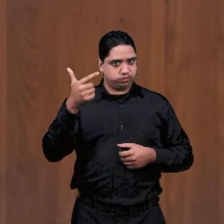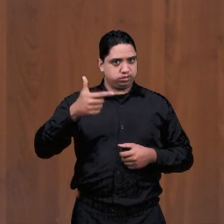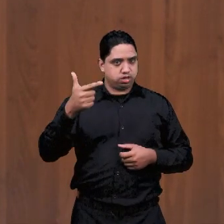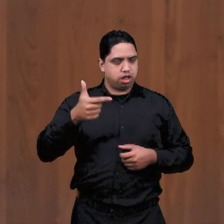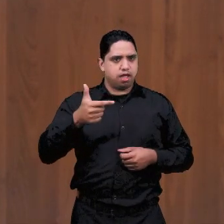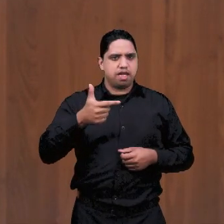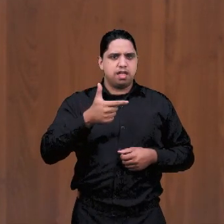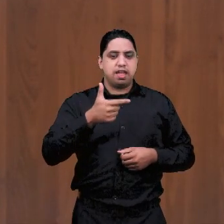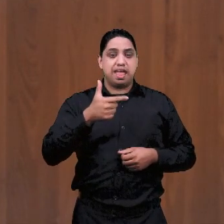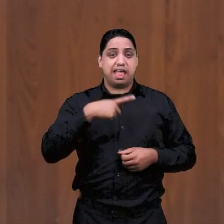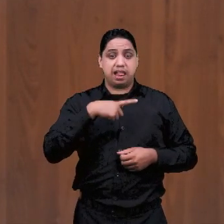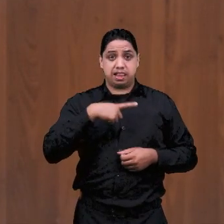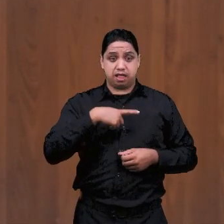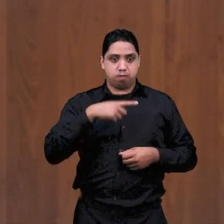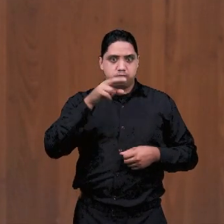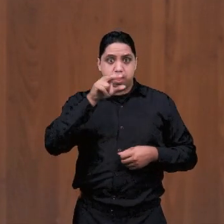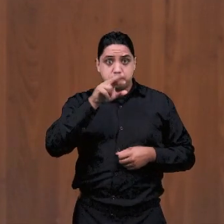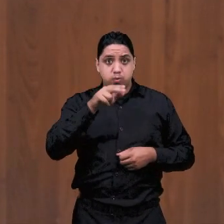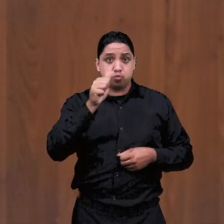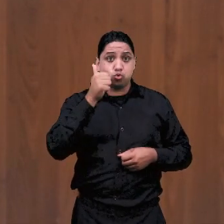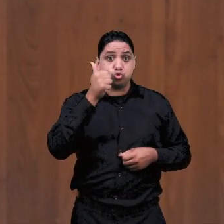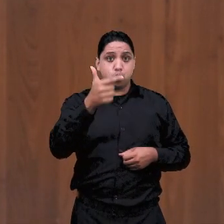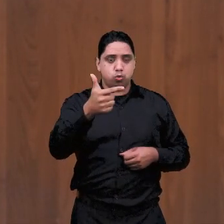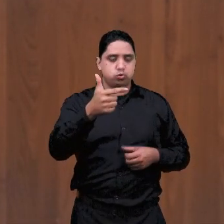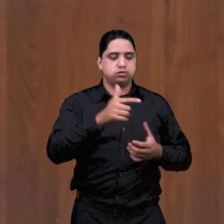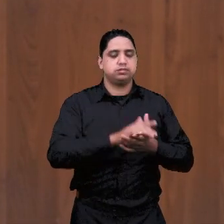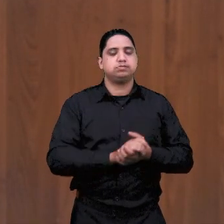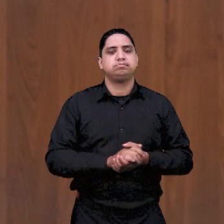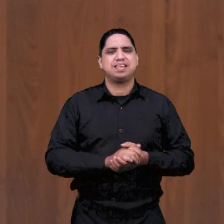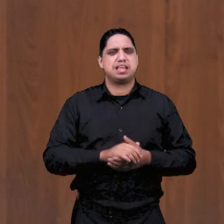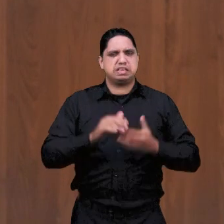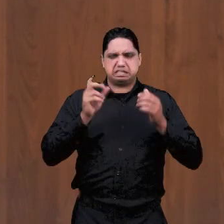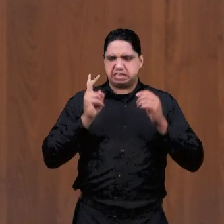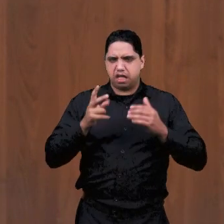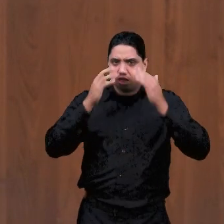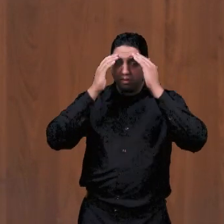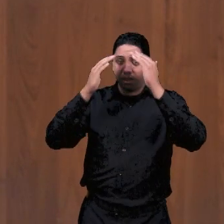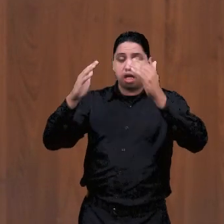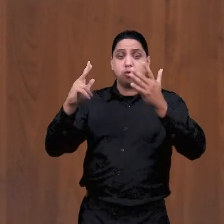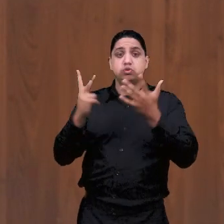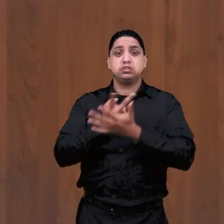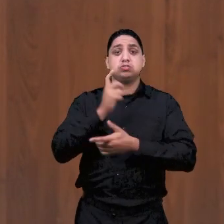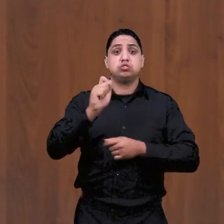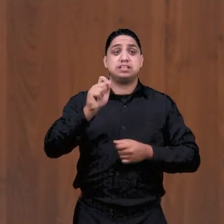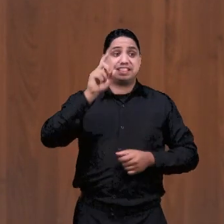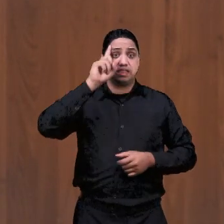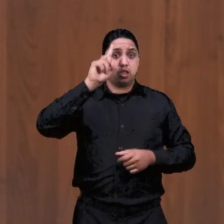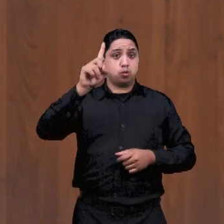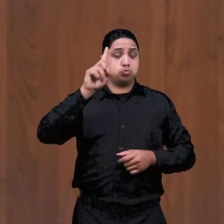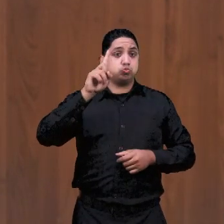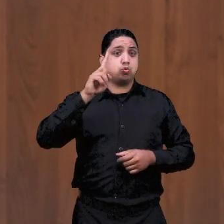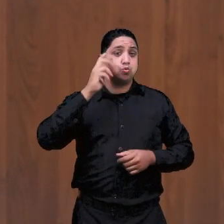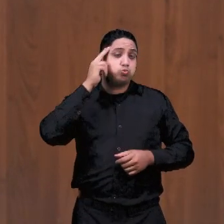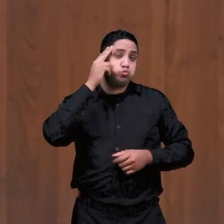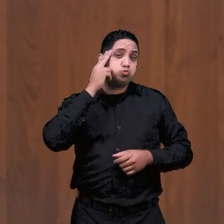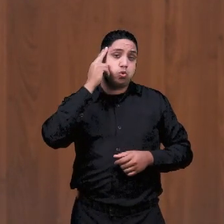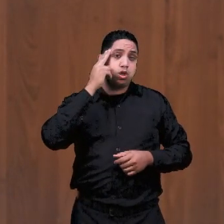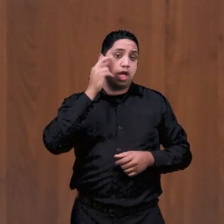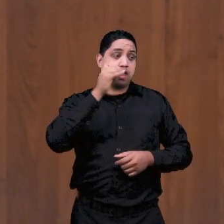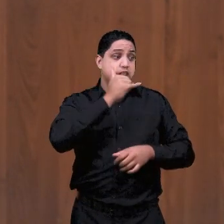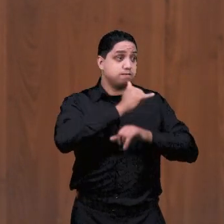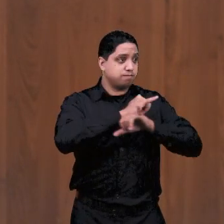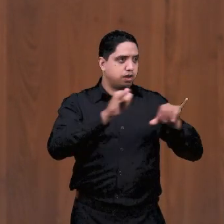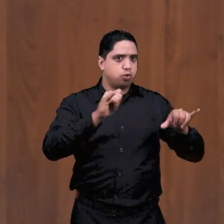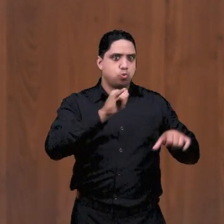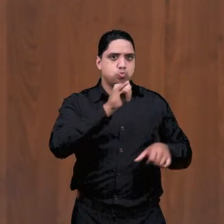la volonté de son père. Et un jour, Dieu a donné à Joseph un rêve. Il a raconté à ses